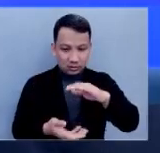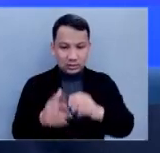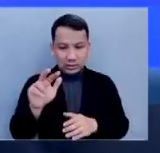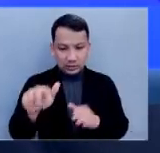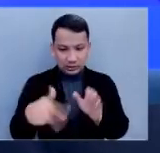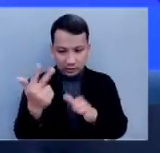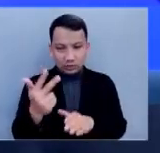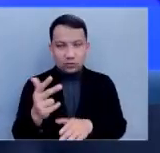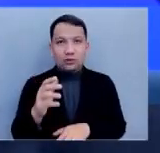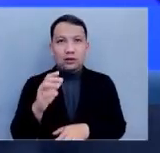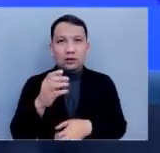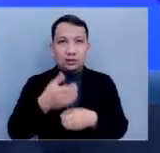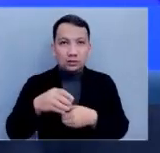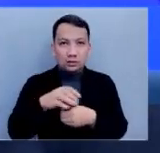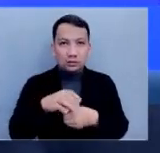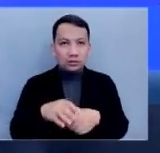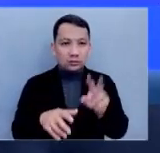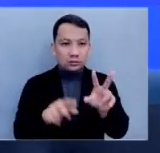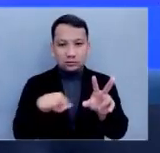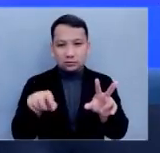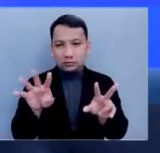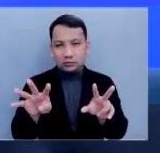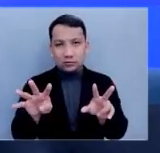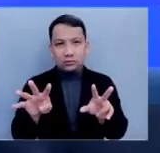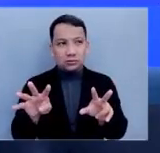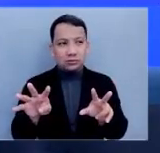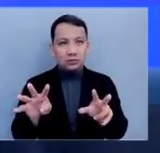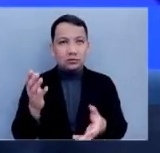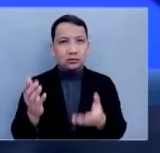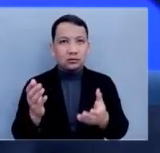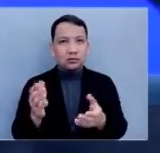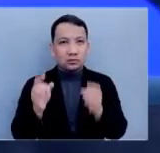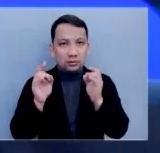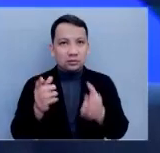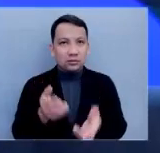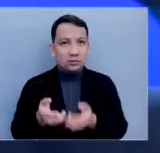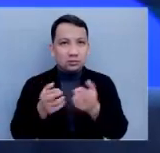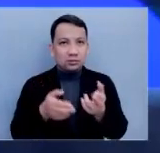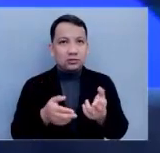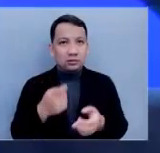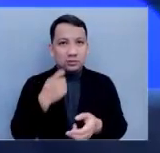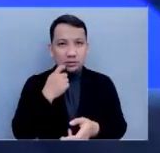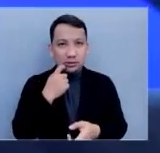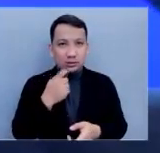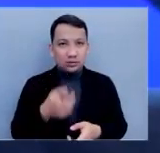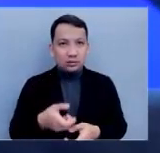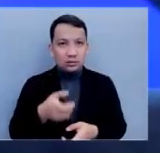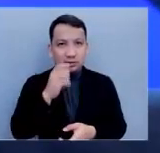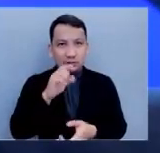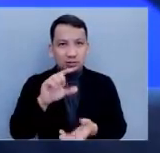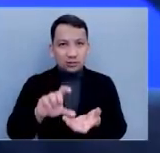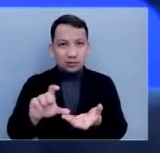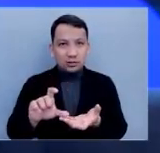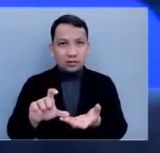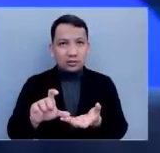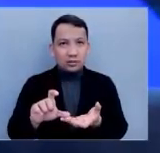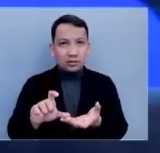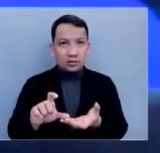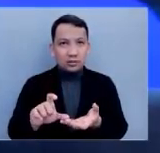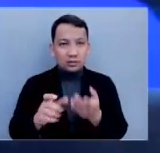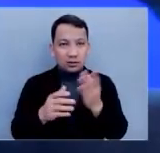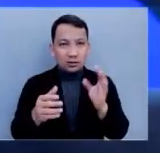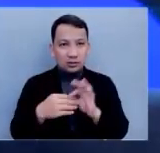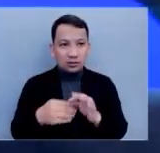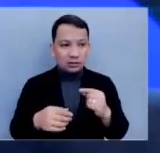Parang tatlong kape. Kasi 3 to 4 na siya. Sarap. Kaya ang reference ko yung iniinom mo kanina. So yung iniinom mo safe pa